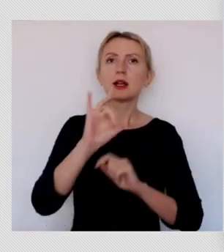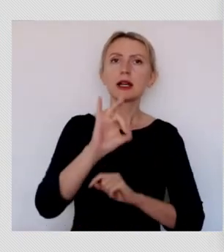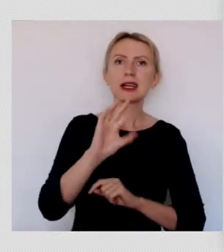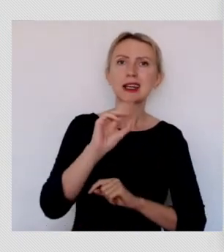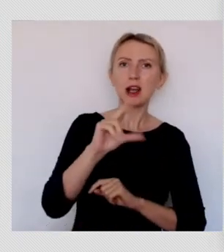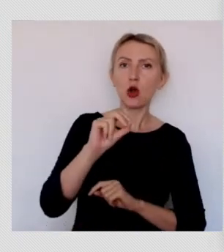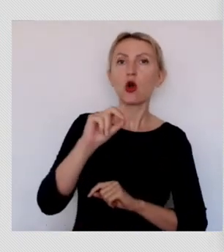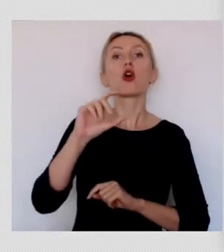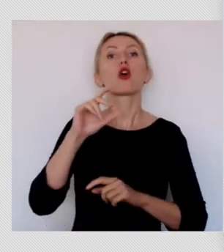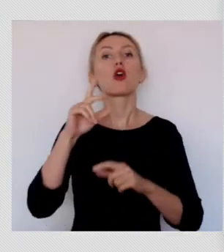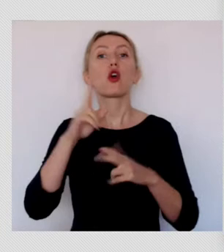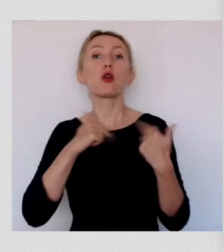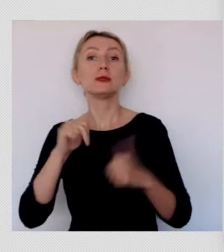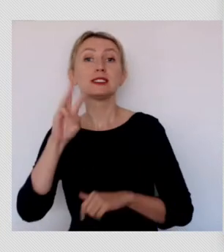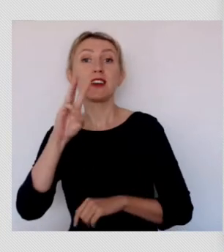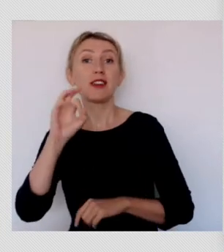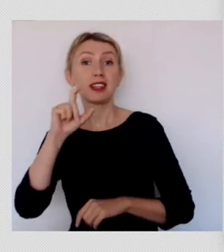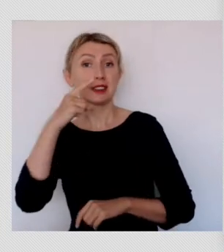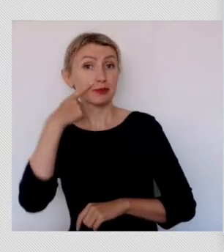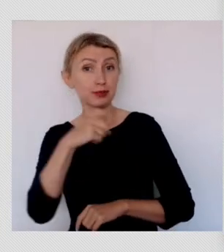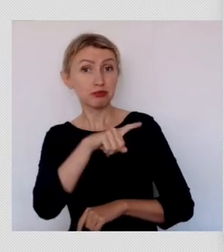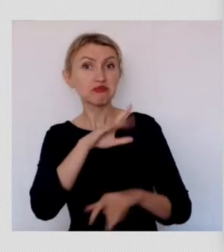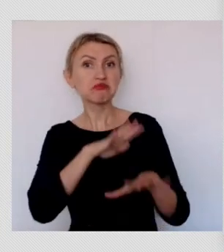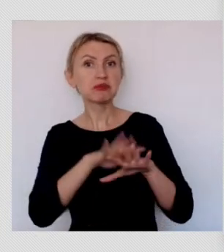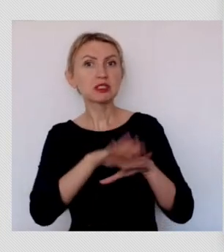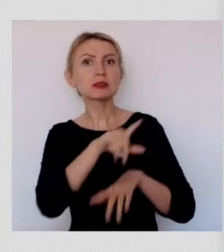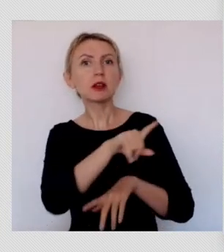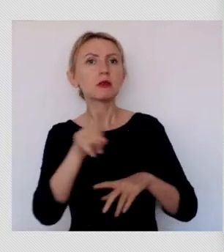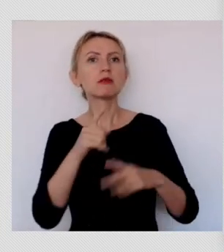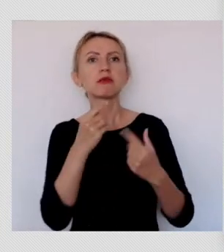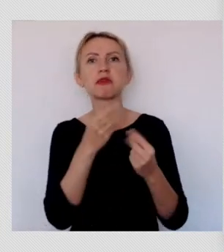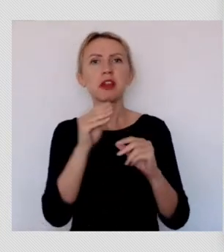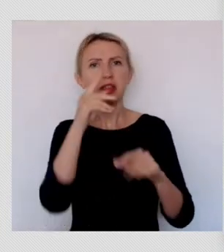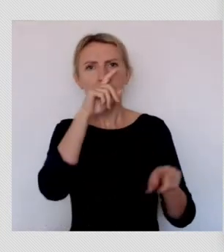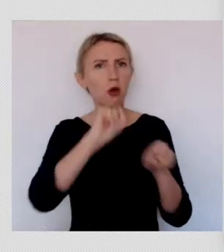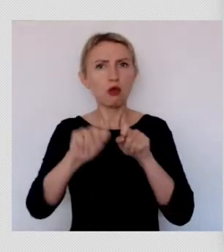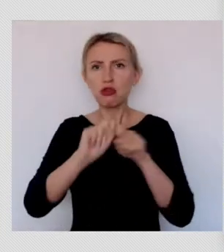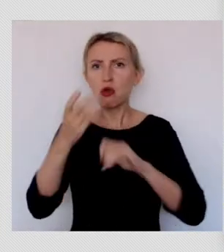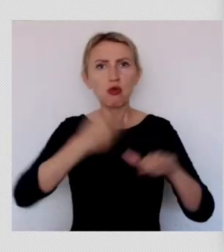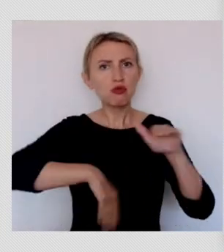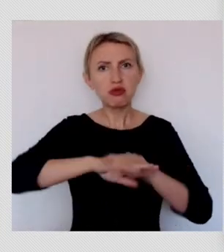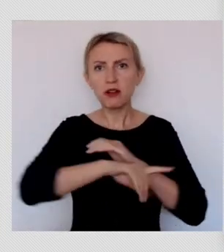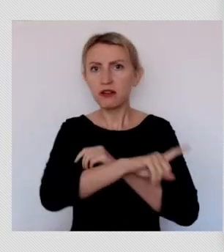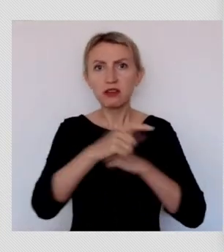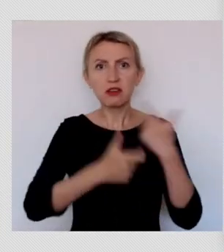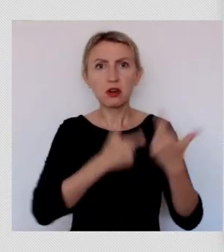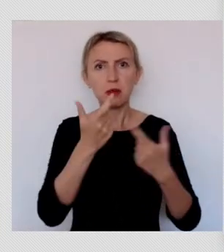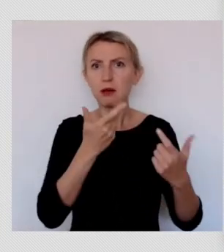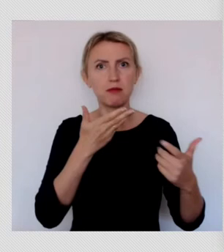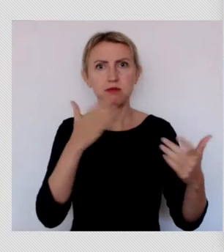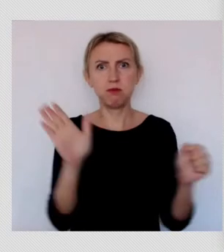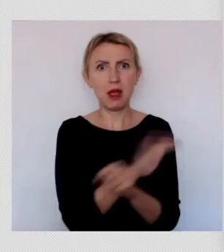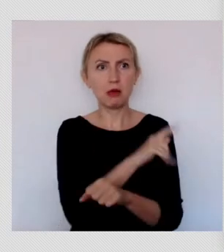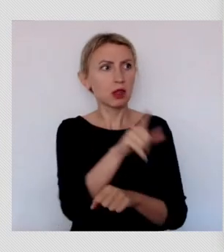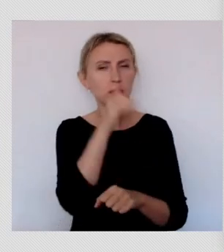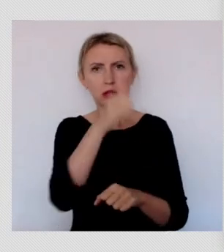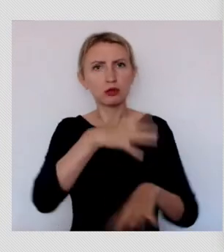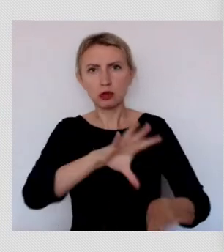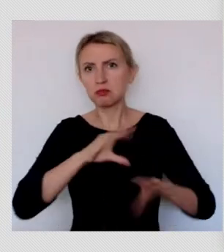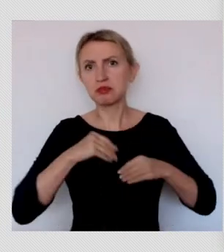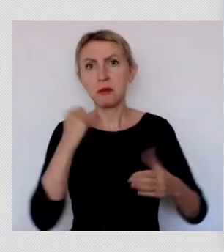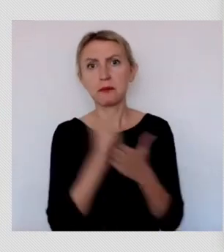Wenecką. Komisja Wenecka zauważyła, że system o tak szerokich i niekontrolowanych uprawnieniach prokuratora generalnego jest nie do przyjęcia w